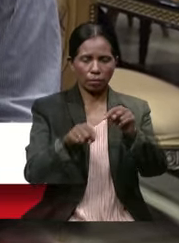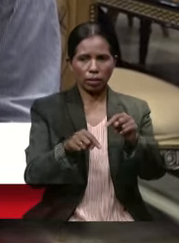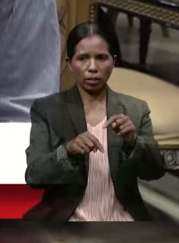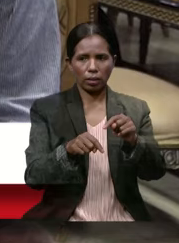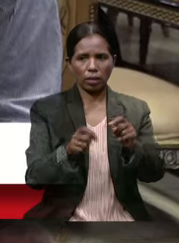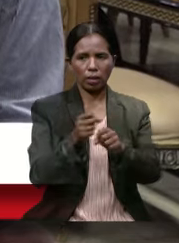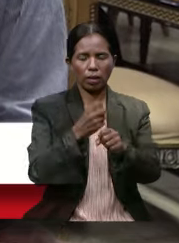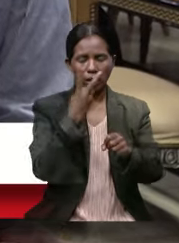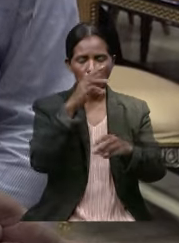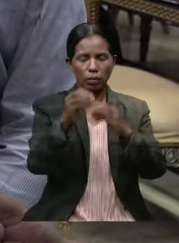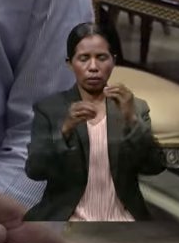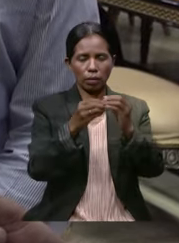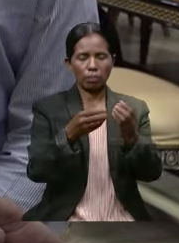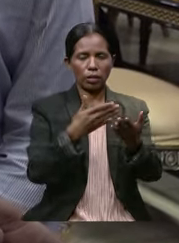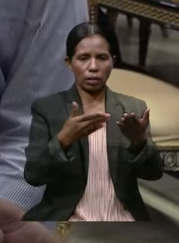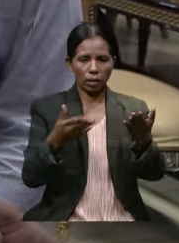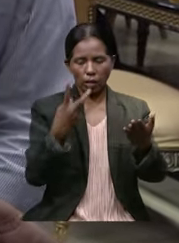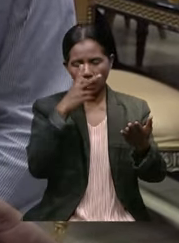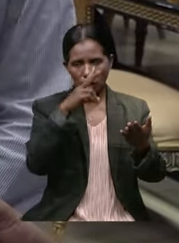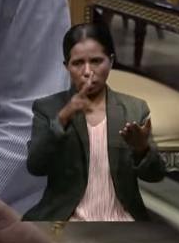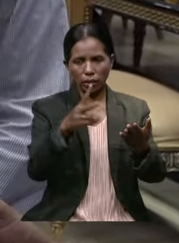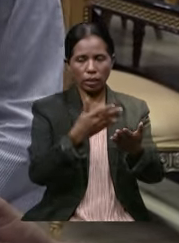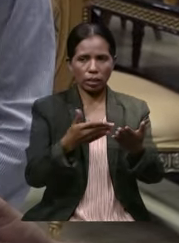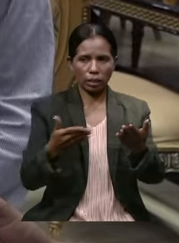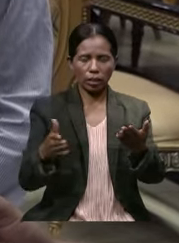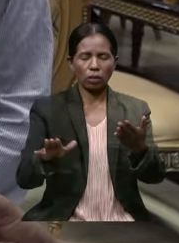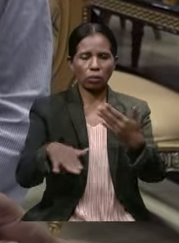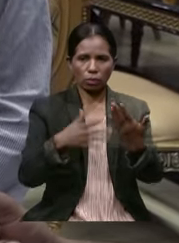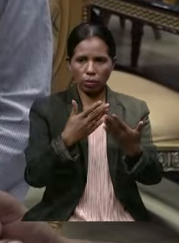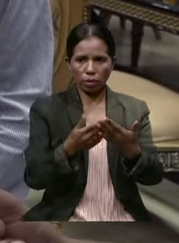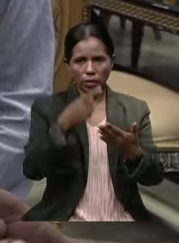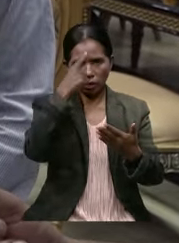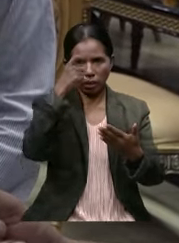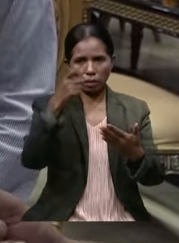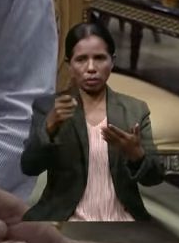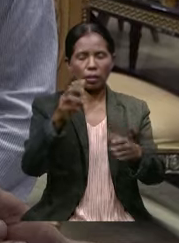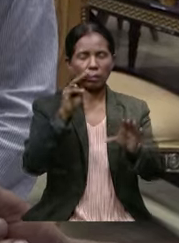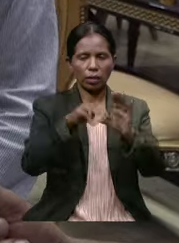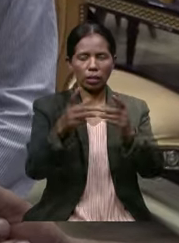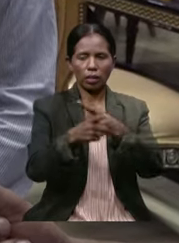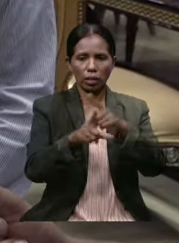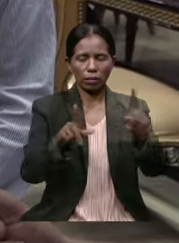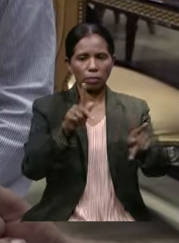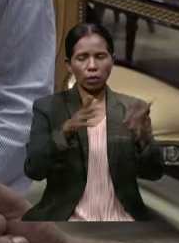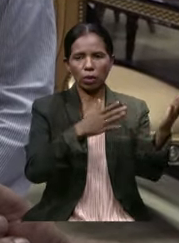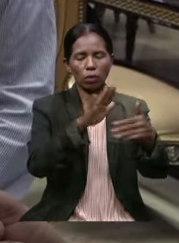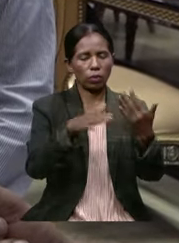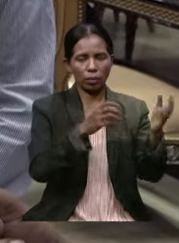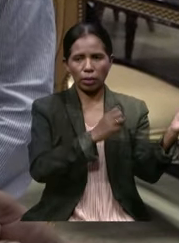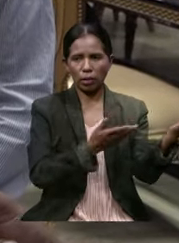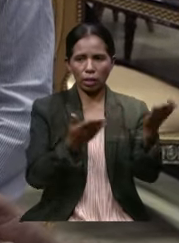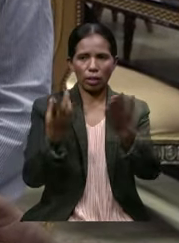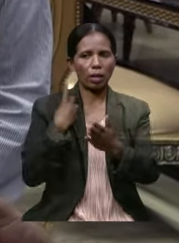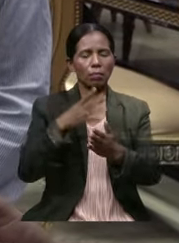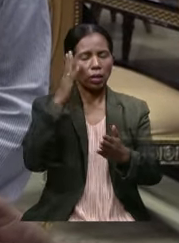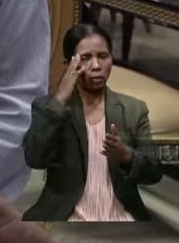ami label hal kontrol ba presu, ami label kontrol ba produtu nia kualidadi. Tambah ni Mercado Livre, emo tu bela tama. Entau, kami hanoi para